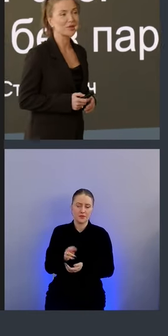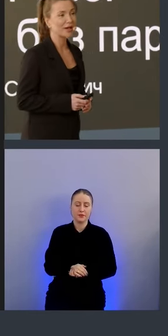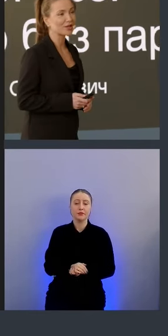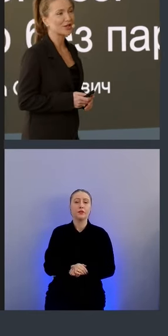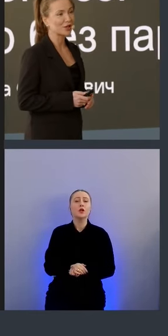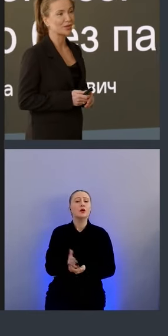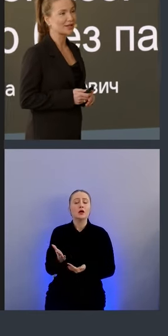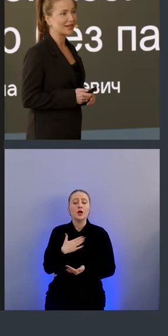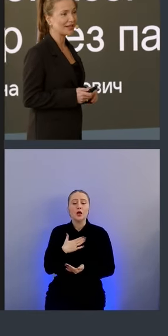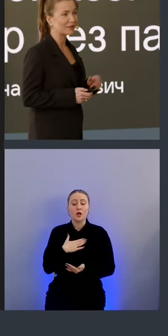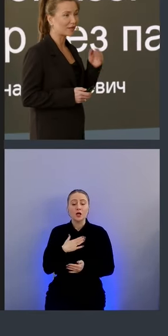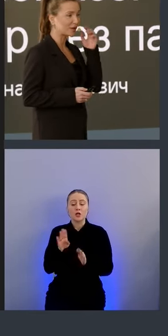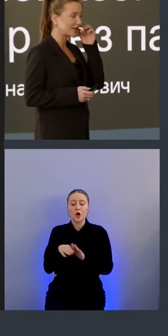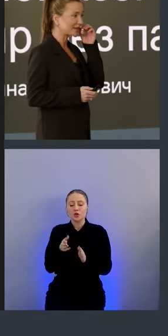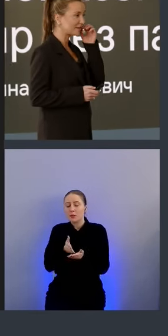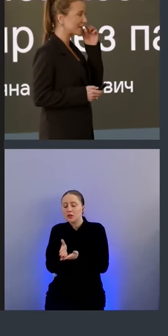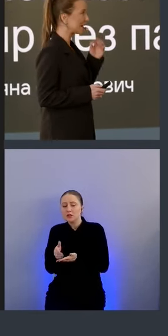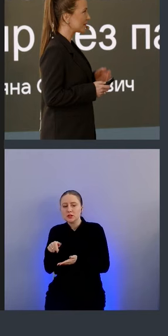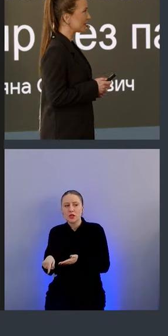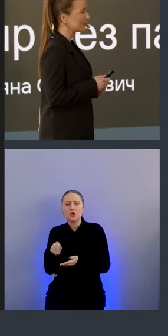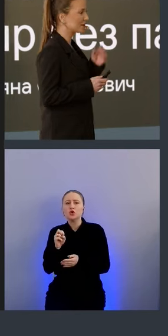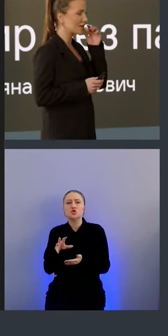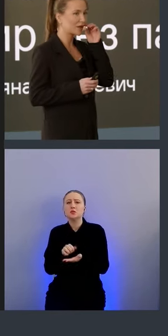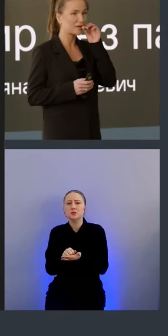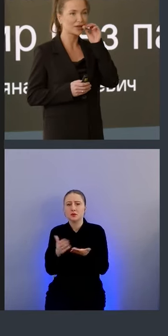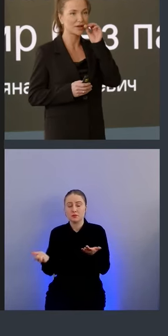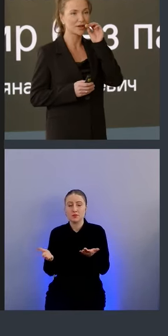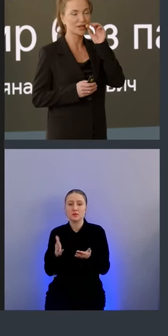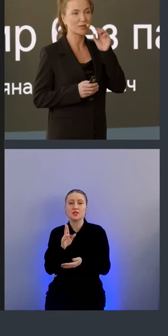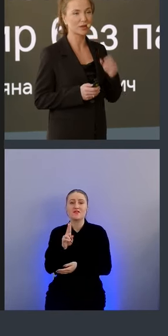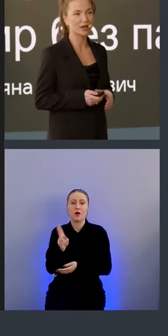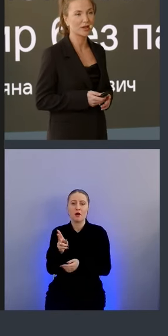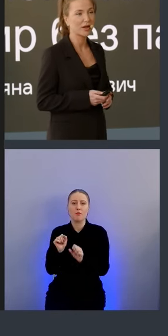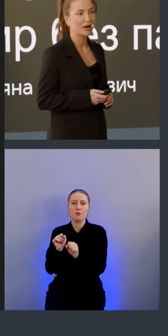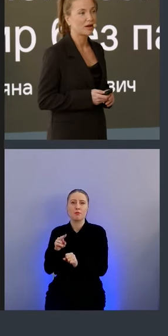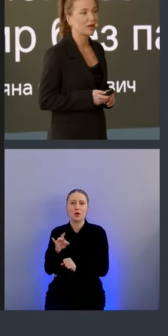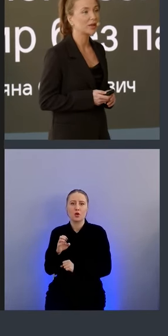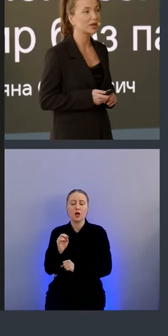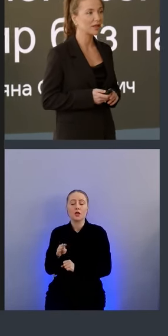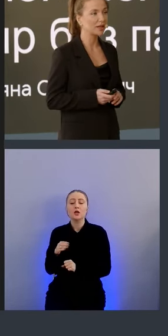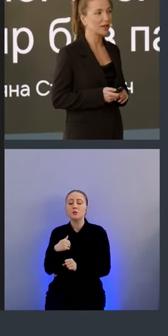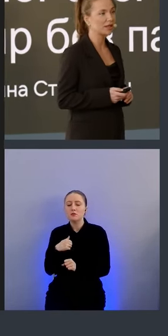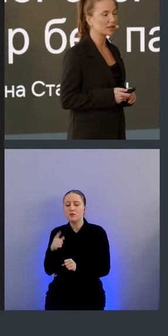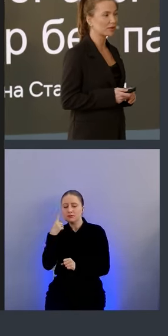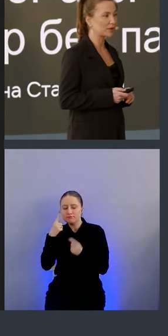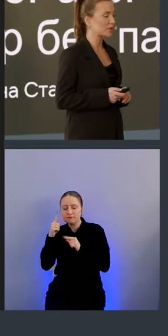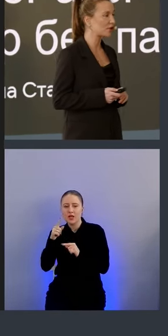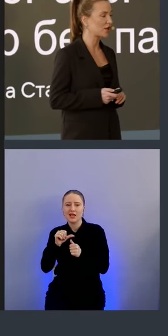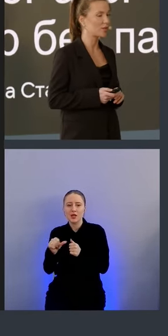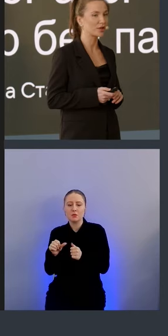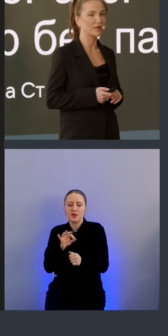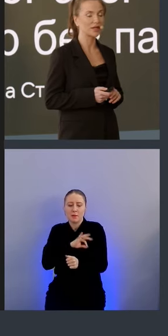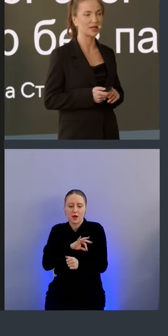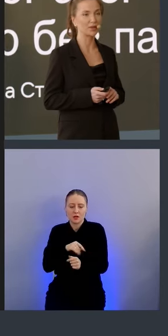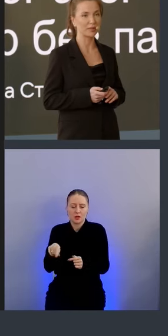Чем занимается наше подразделение ВК Протект? На самом деле мы занимаемся разработкой прикладных механизмов